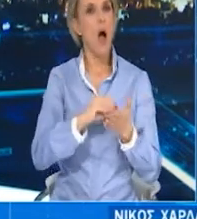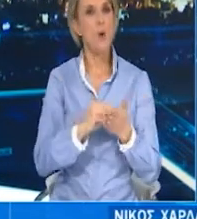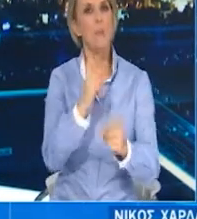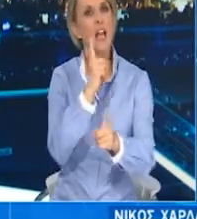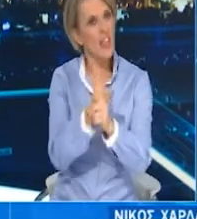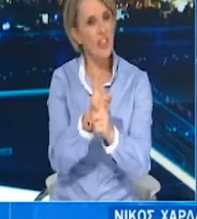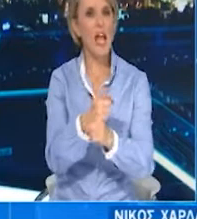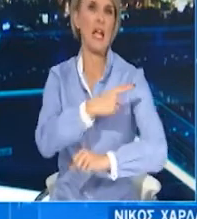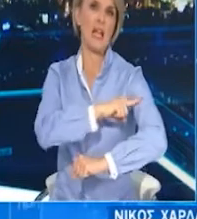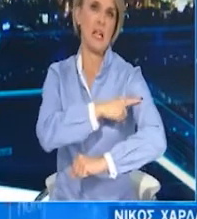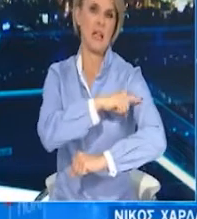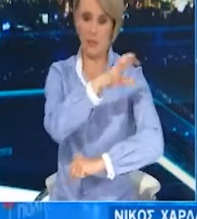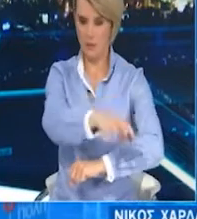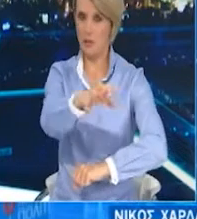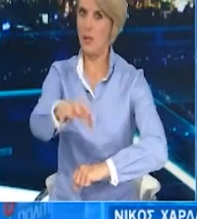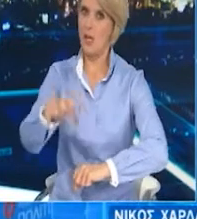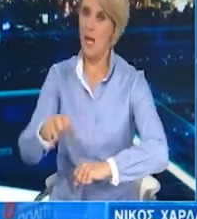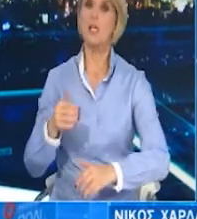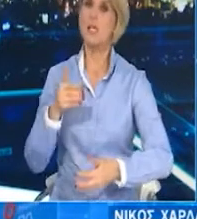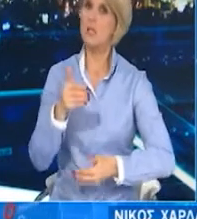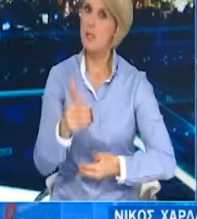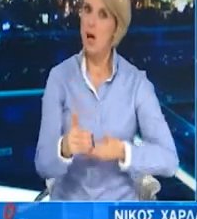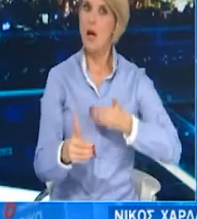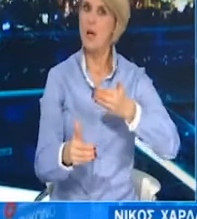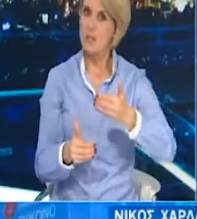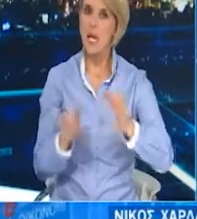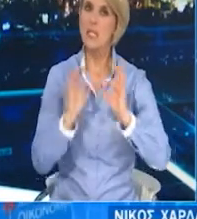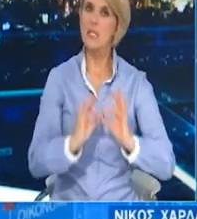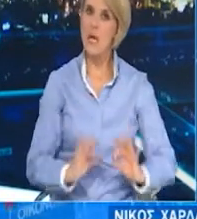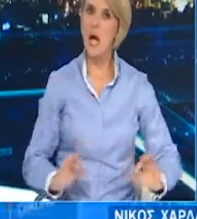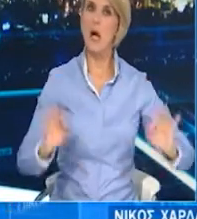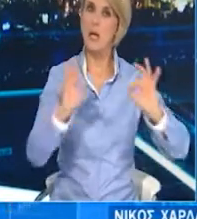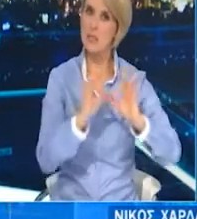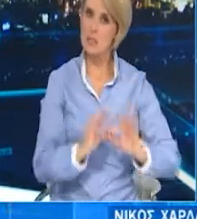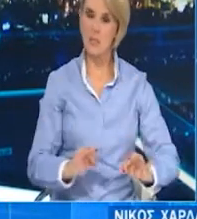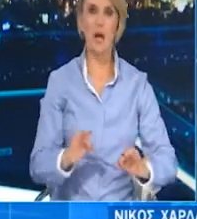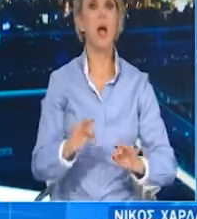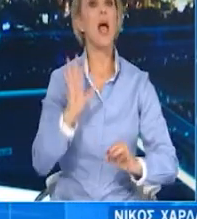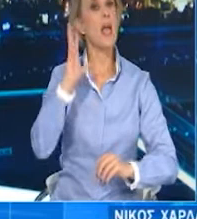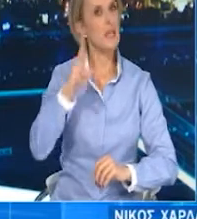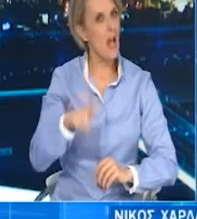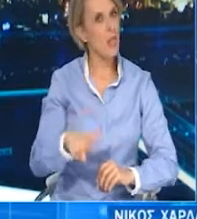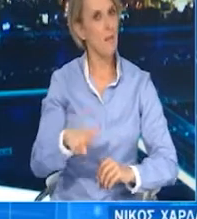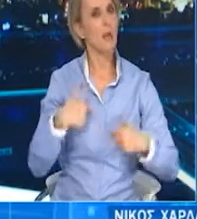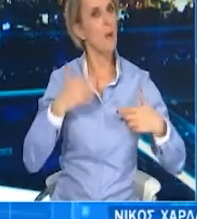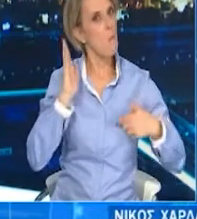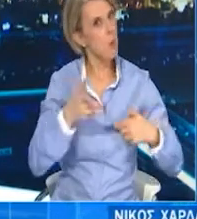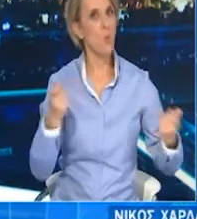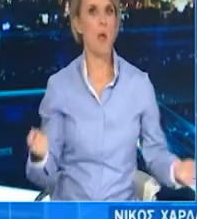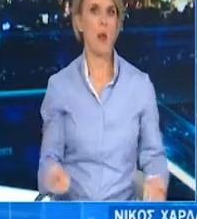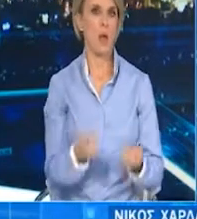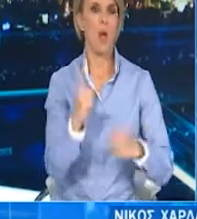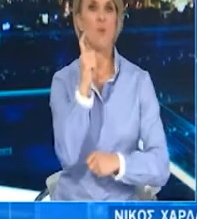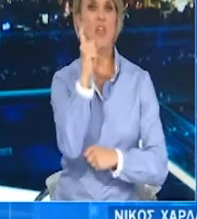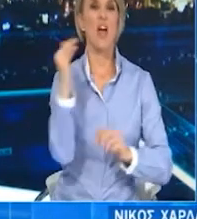Σε ημερήσια βάση υπάρχει δυνατότητα σταδιακά να πραγματοποιούνται καθημερινά 10.000 δωρεάν δειγματοληψίες και προτρέπουμε τους συμπολίτες μας